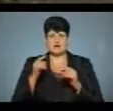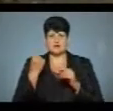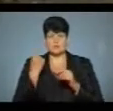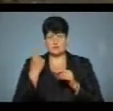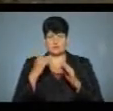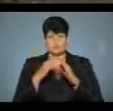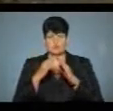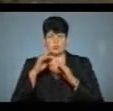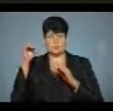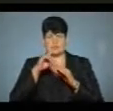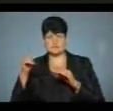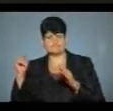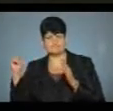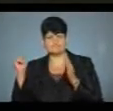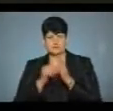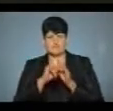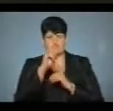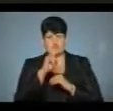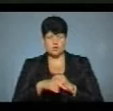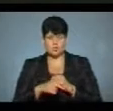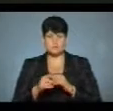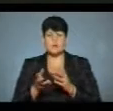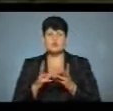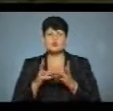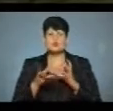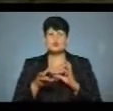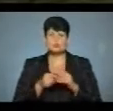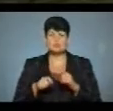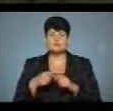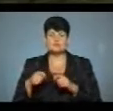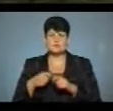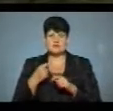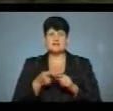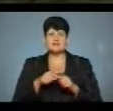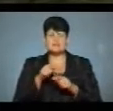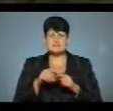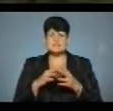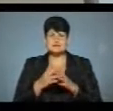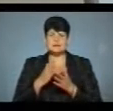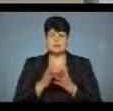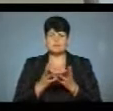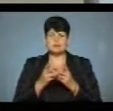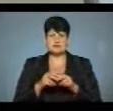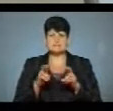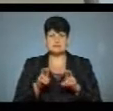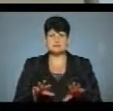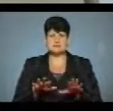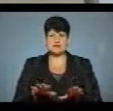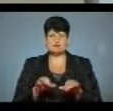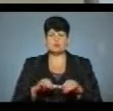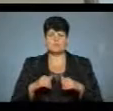у вікно. Суму збитків і точну кількість ушкоджених будинків у цих селах мають підрахувати на засіданні місцевої